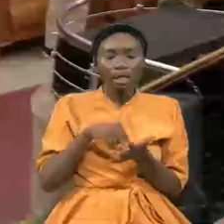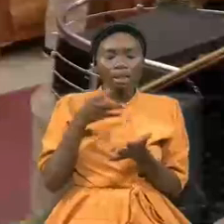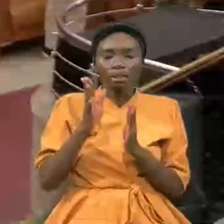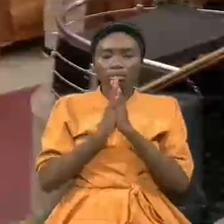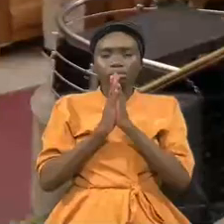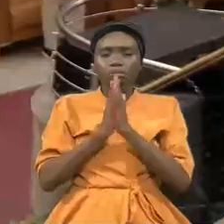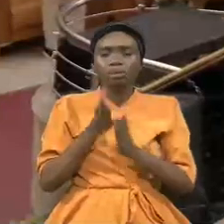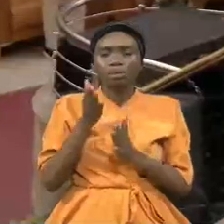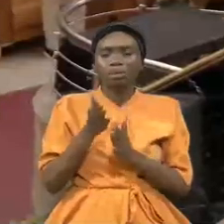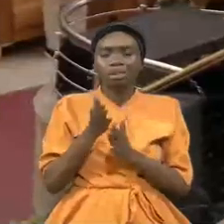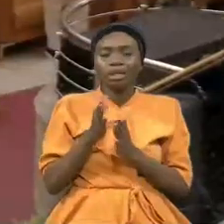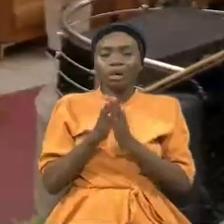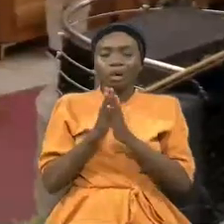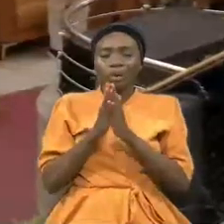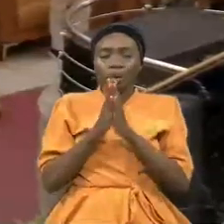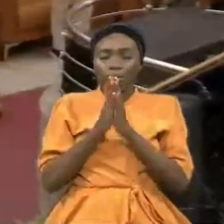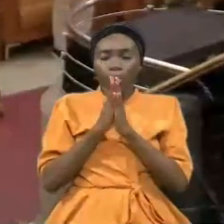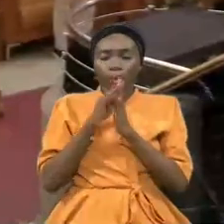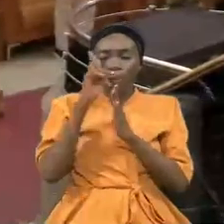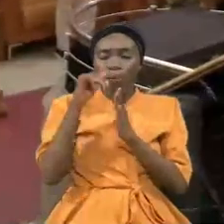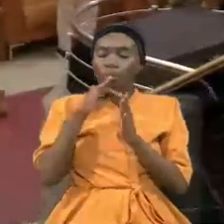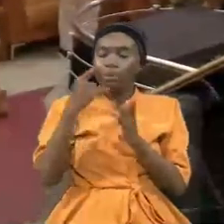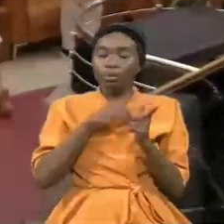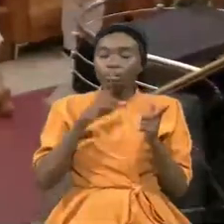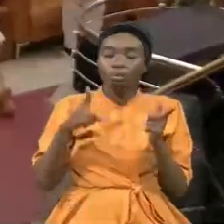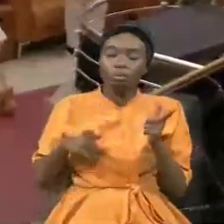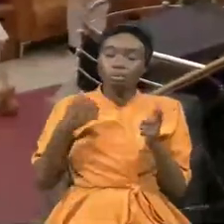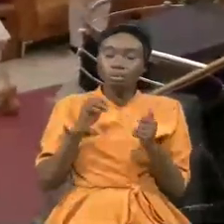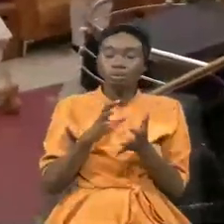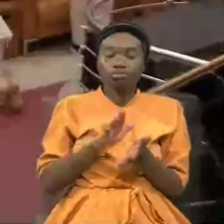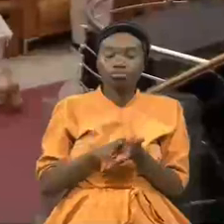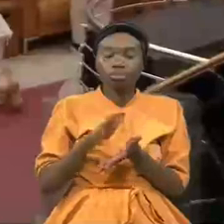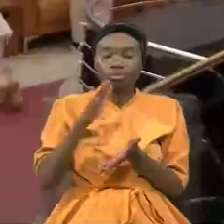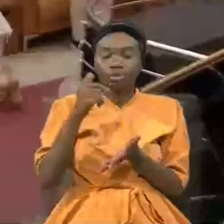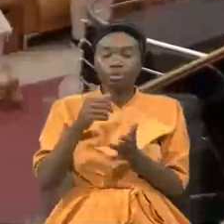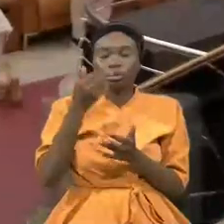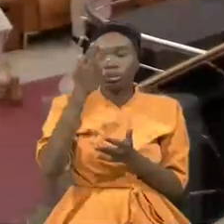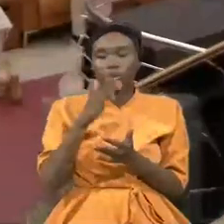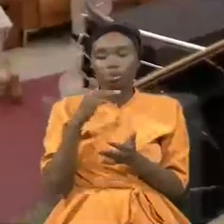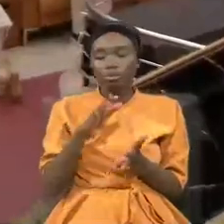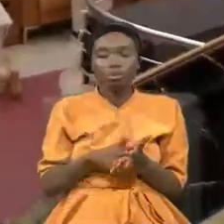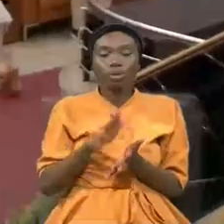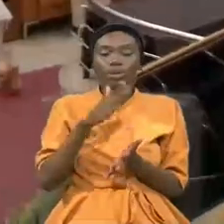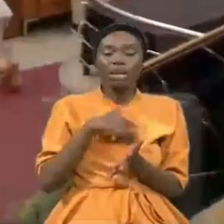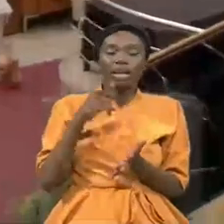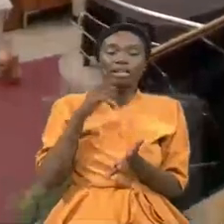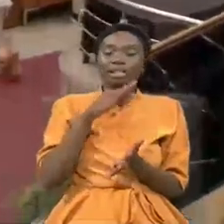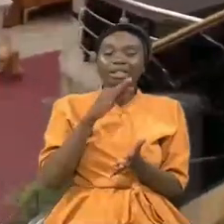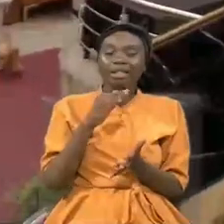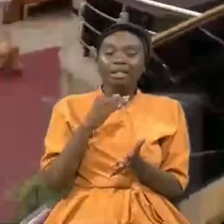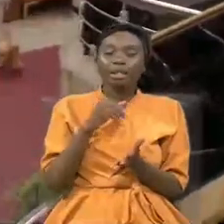là-bas, il faut le reconnaître. Il est le Seigneur de gloire. Il est le Dieu de gloire. Alors,